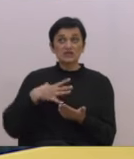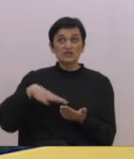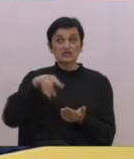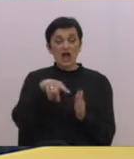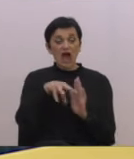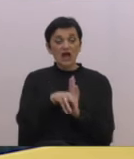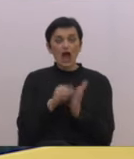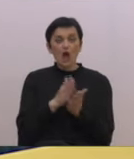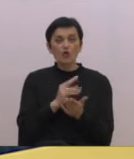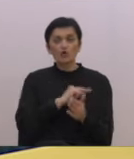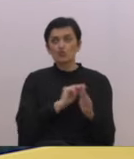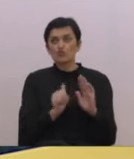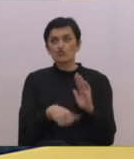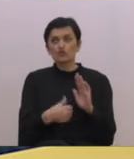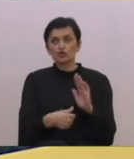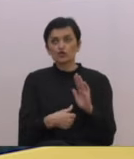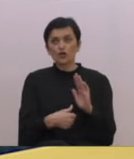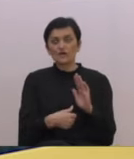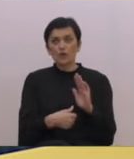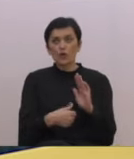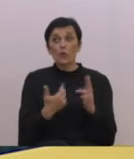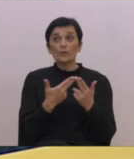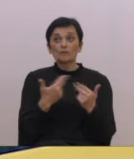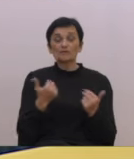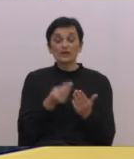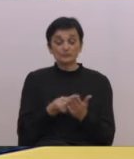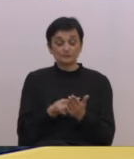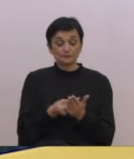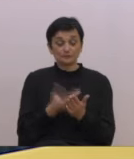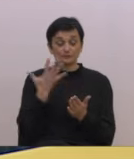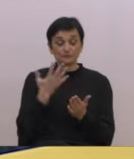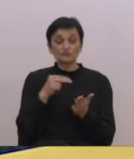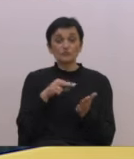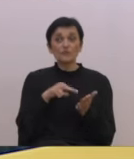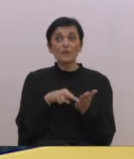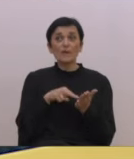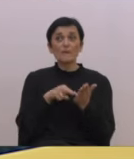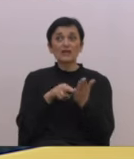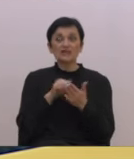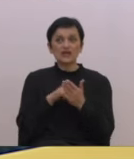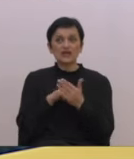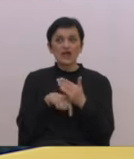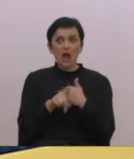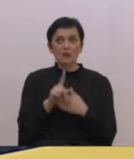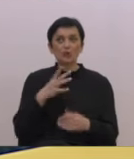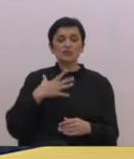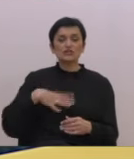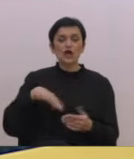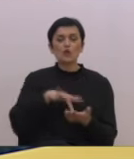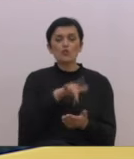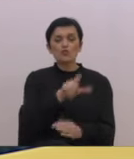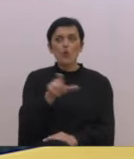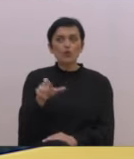კი არის უმუშევრობა და გაძვირებული ფასების გამო საქართველოს